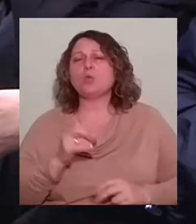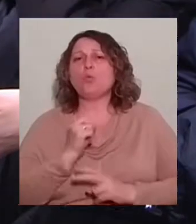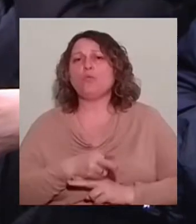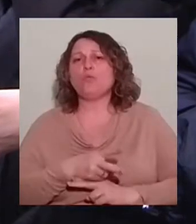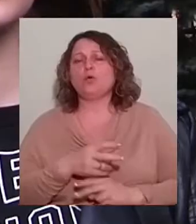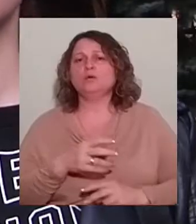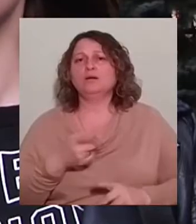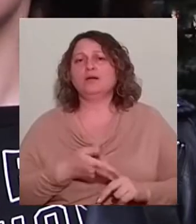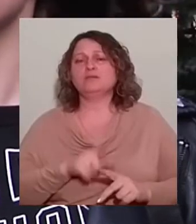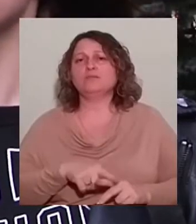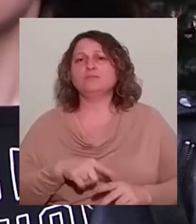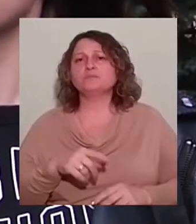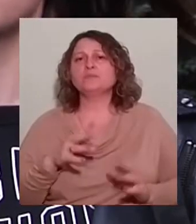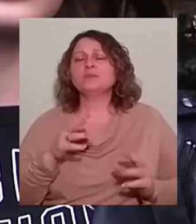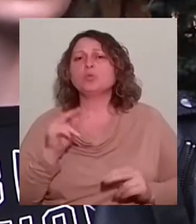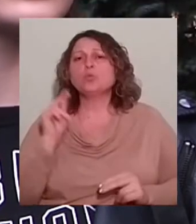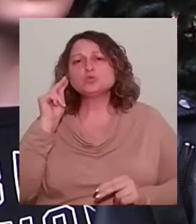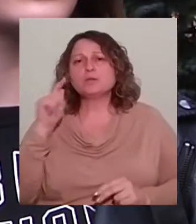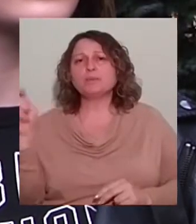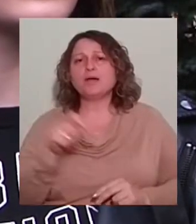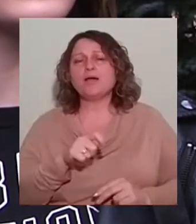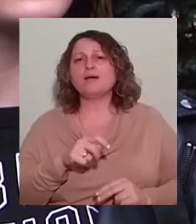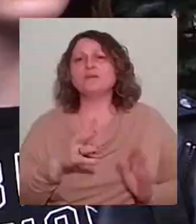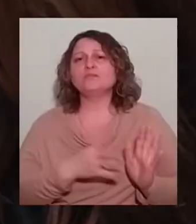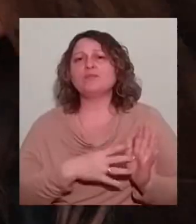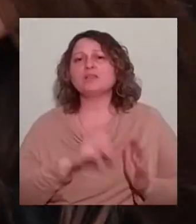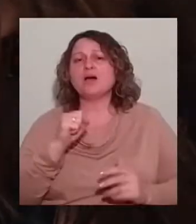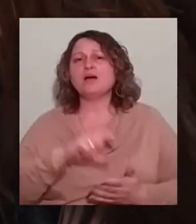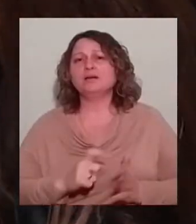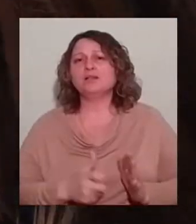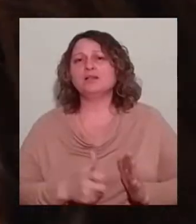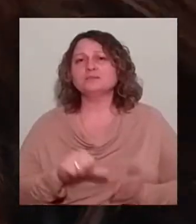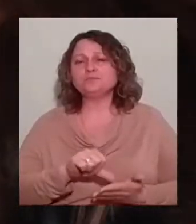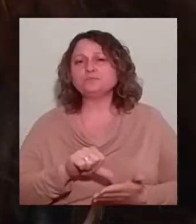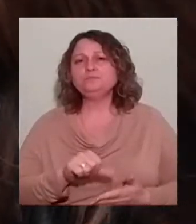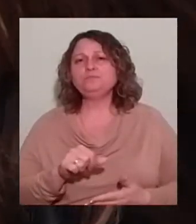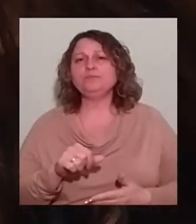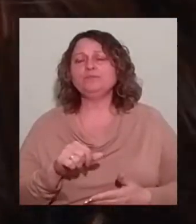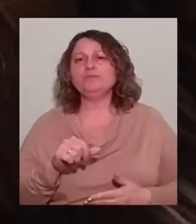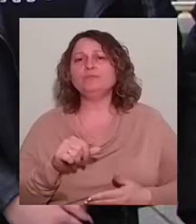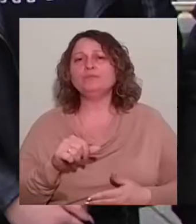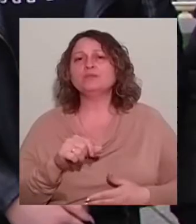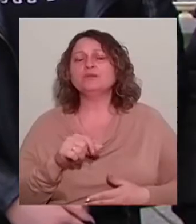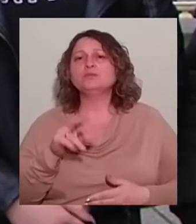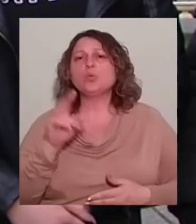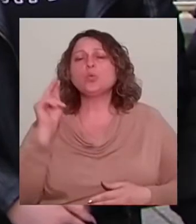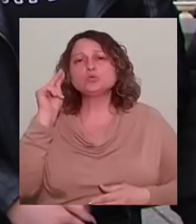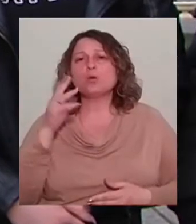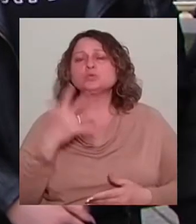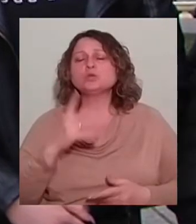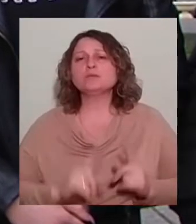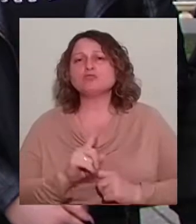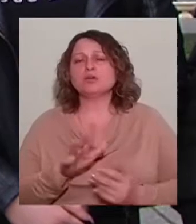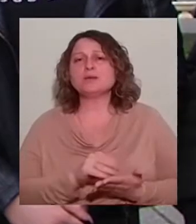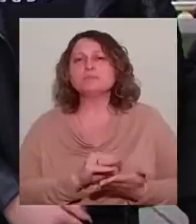приїхали учениці 9 А. Кажуть, як проходять уроки зі своєю класною керівницею, учні почали записувати на диктофон у 7 класі. Ось одне